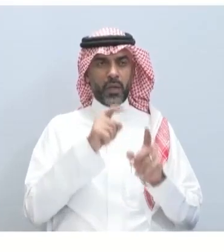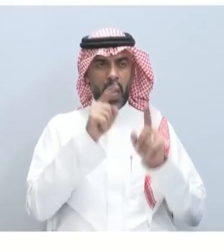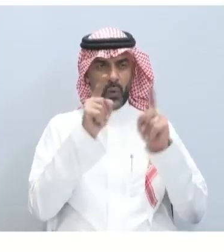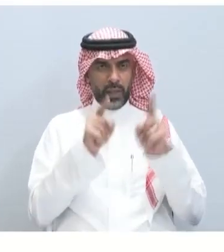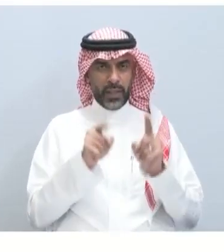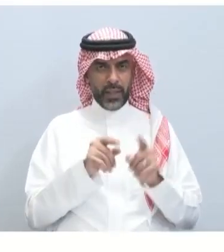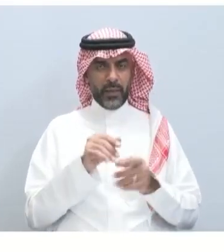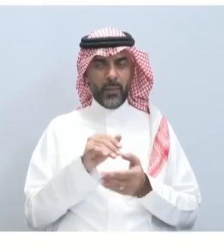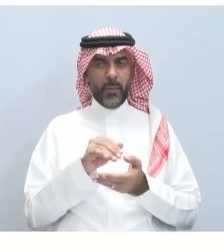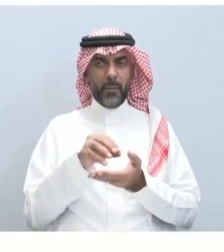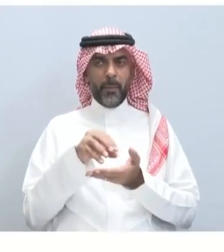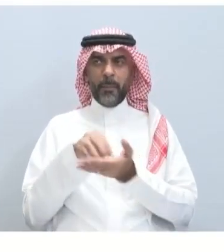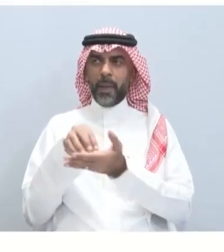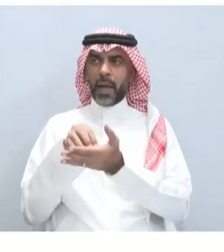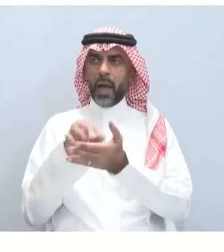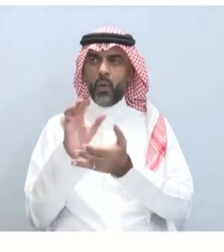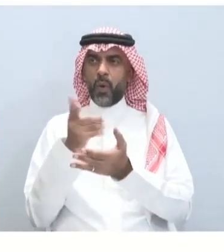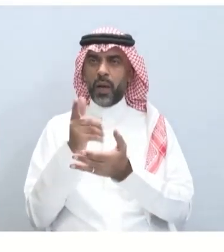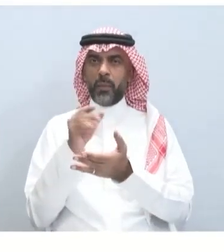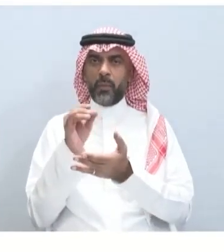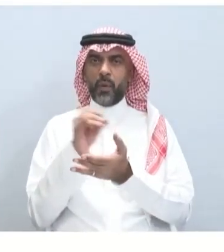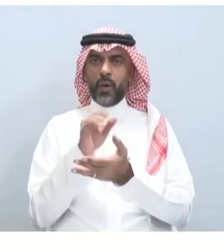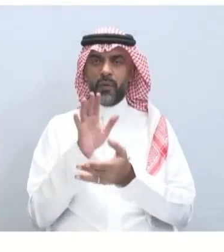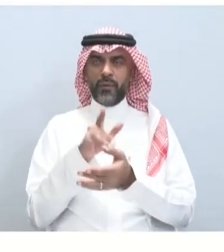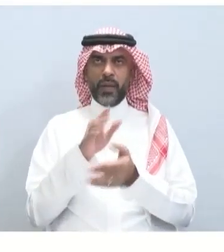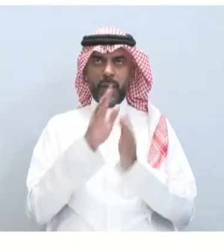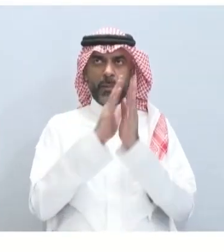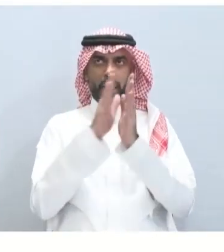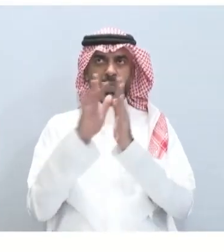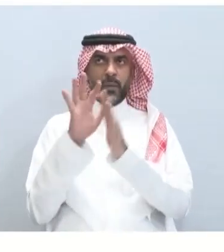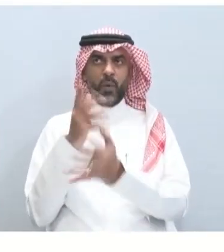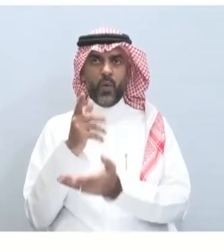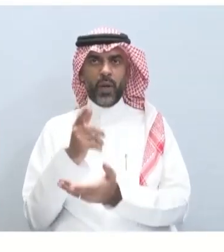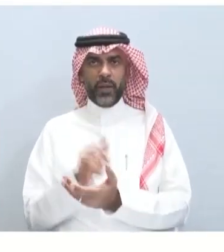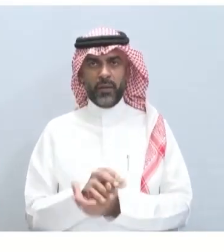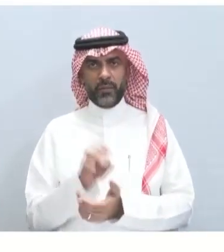مكان مواد معينه في مجموعه المكتبه